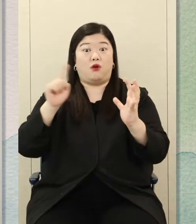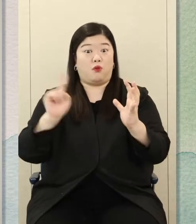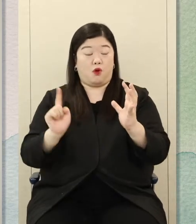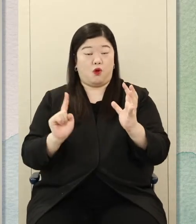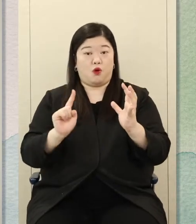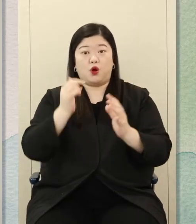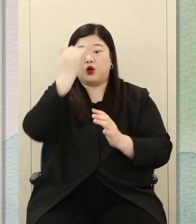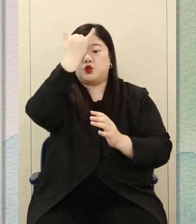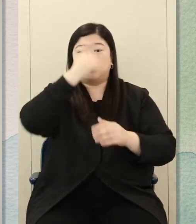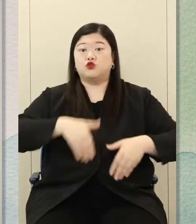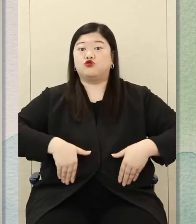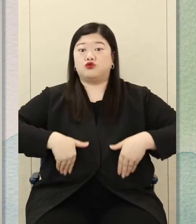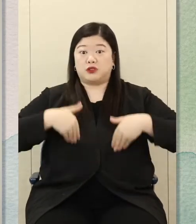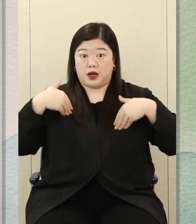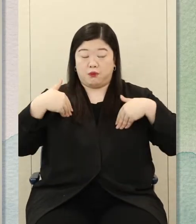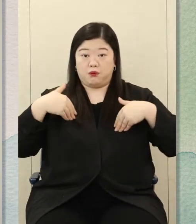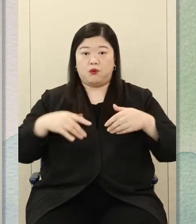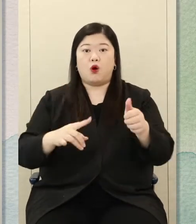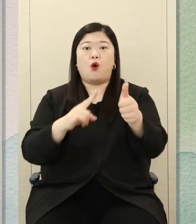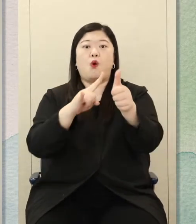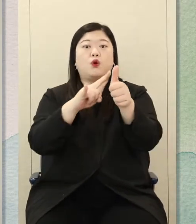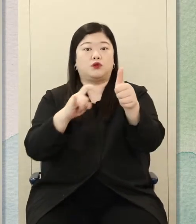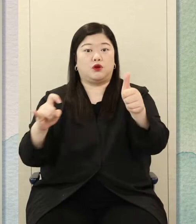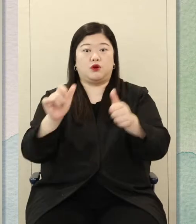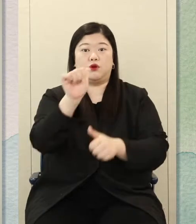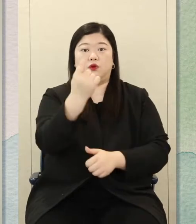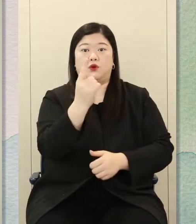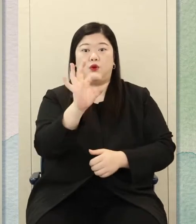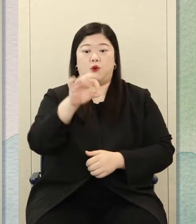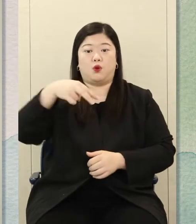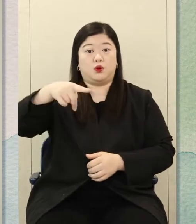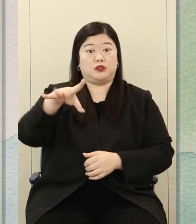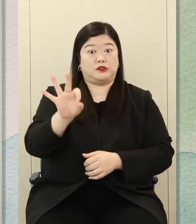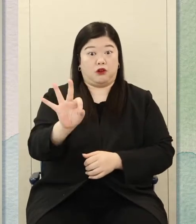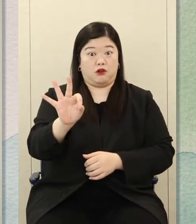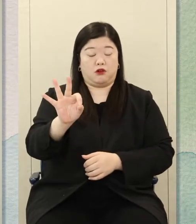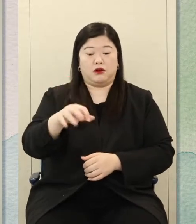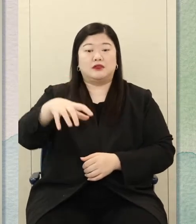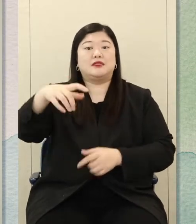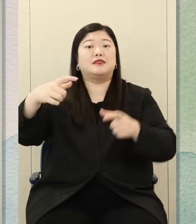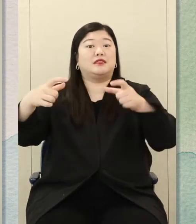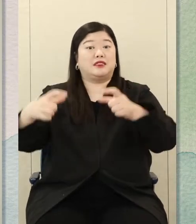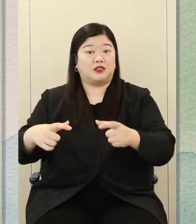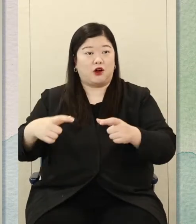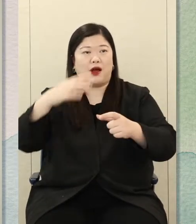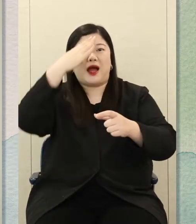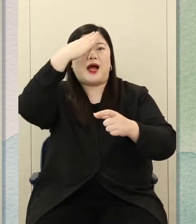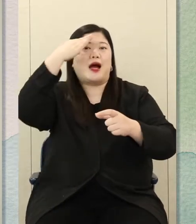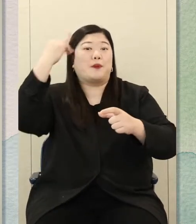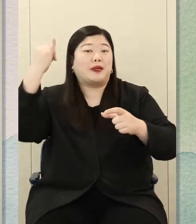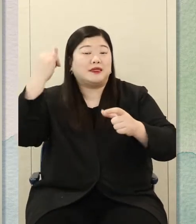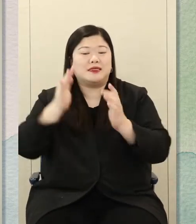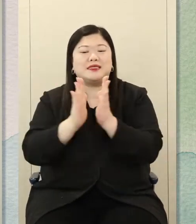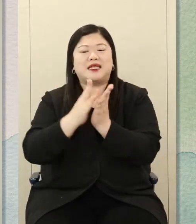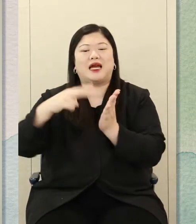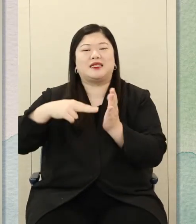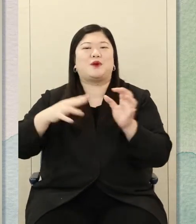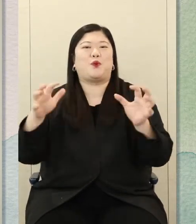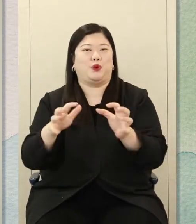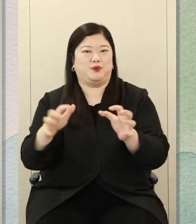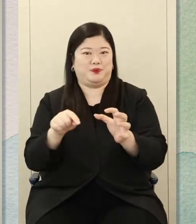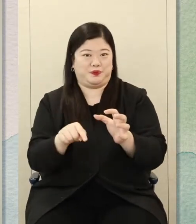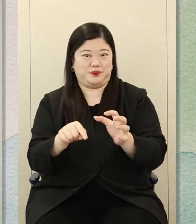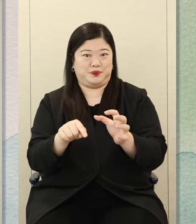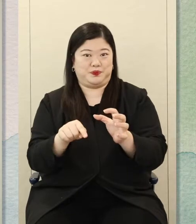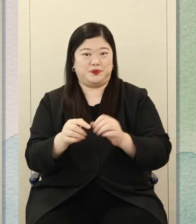홍성에서 한 40년 정도 독서 공동체 하신 할머니들이세요. 그러니까 40 초반에